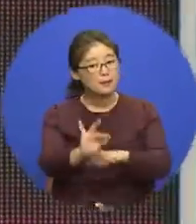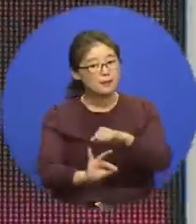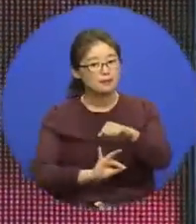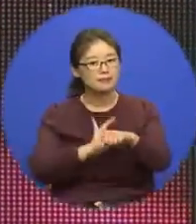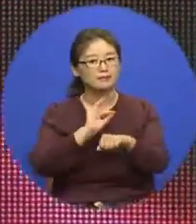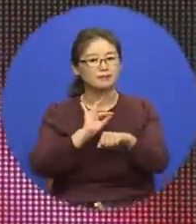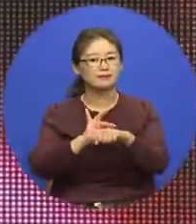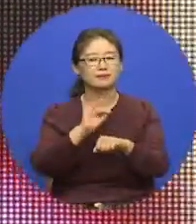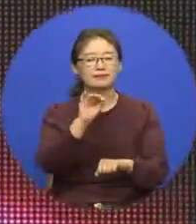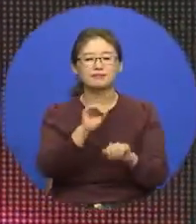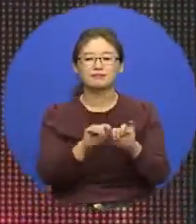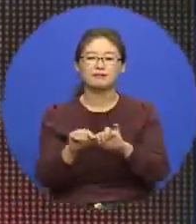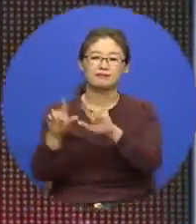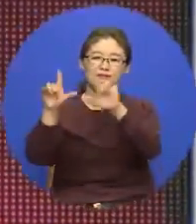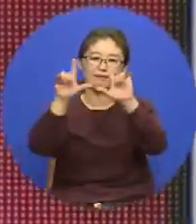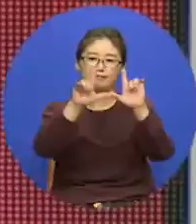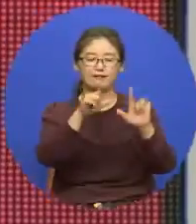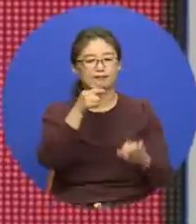백년도 못 살